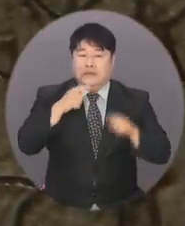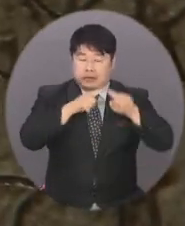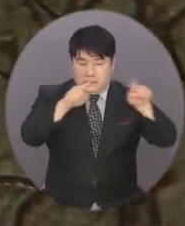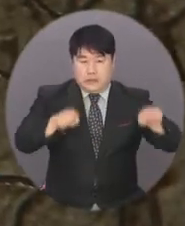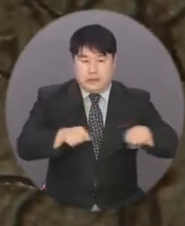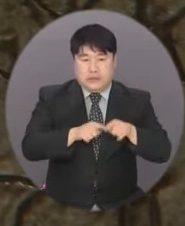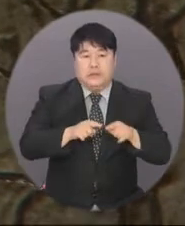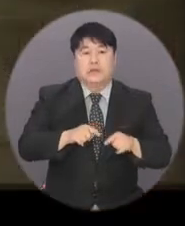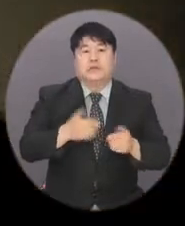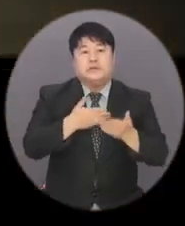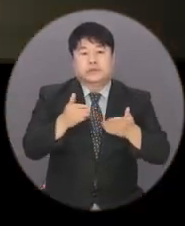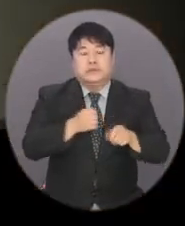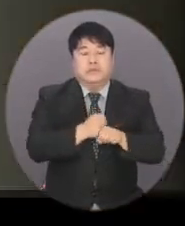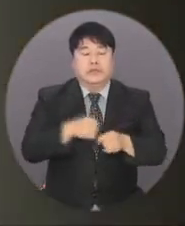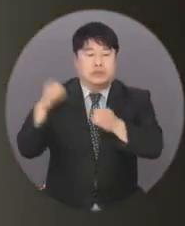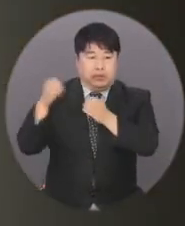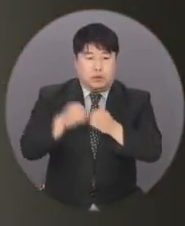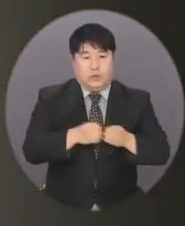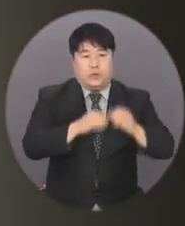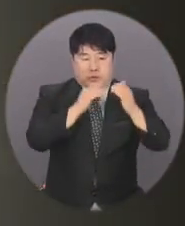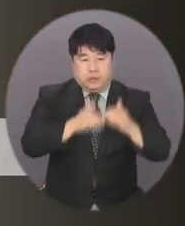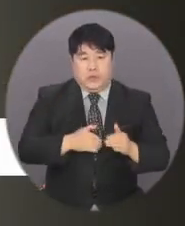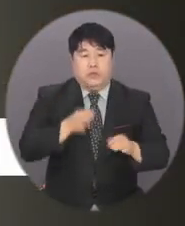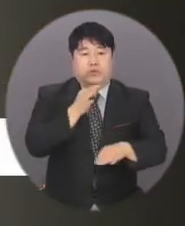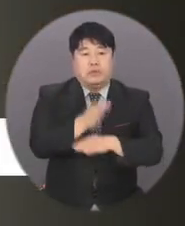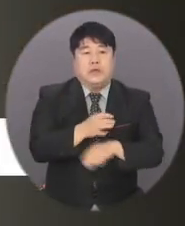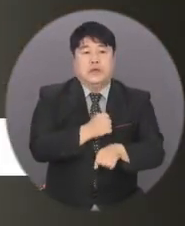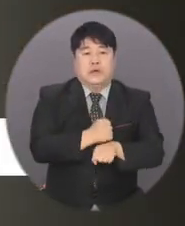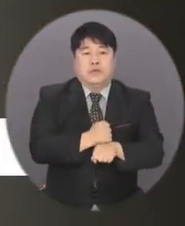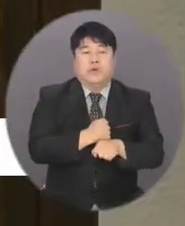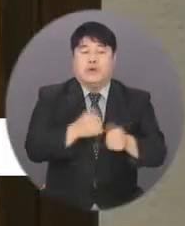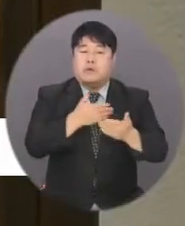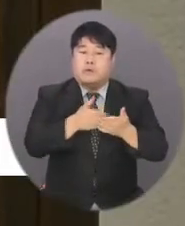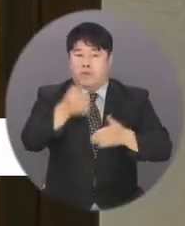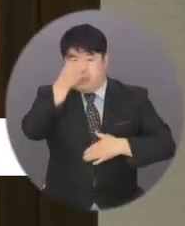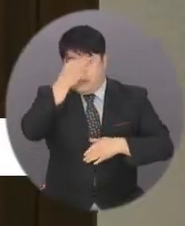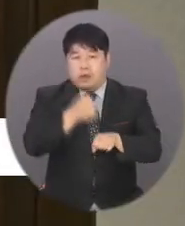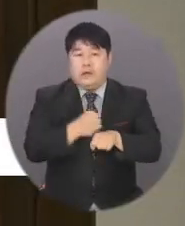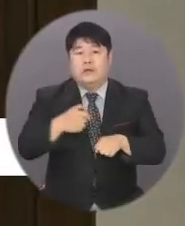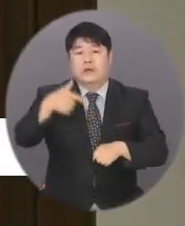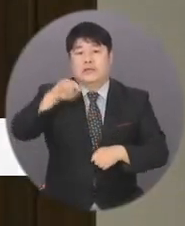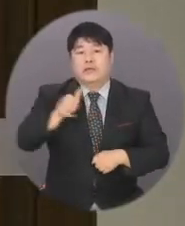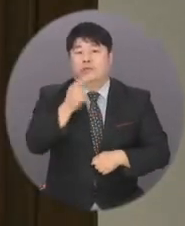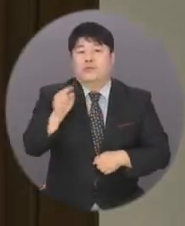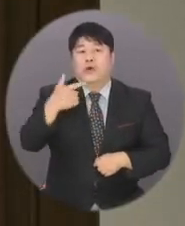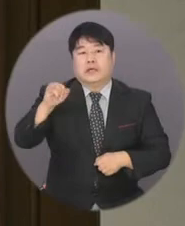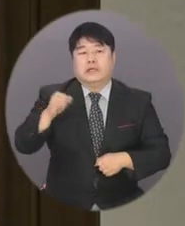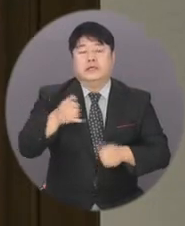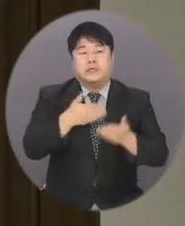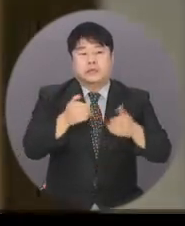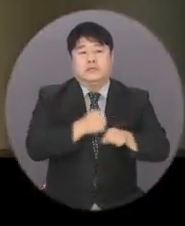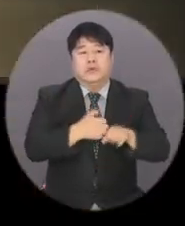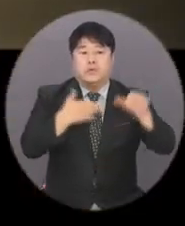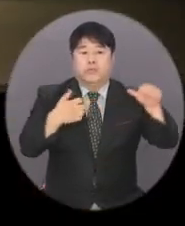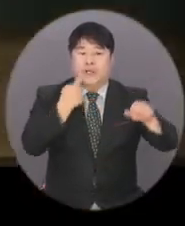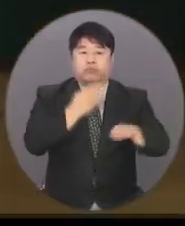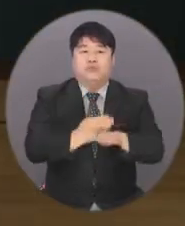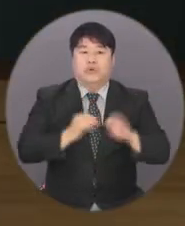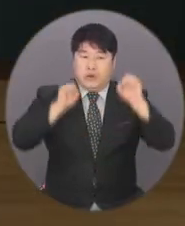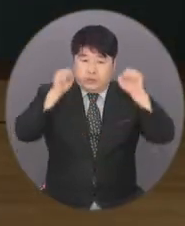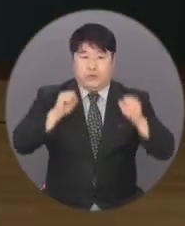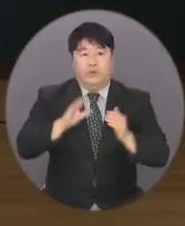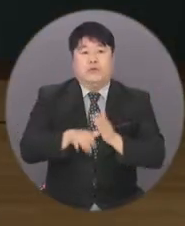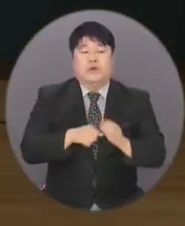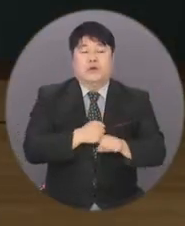은지화. 전통 소재를 단순화해 반추상 기법으로 표현해낸 김환기의 작품. 그리고 5.18 민주화운동